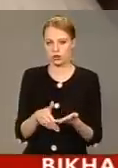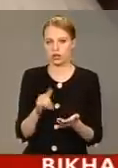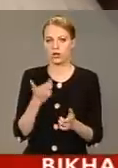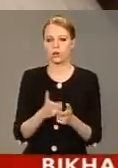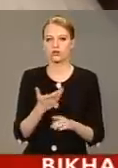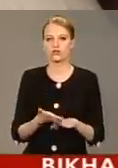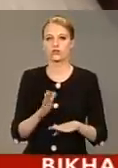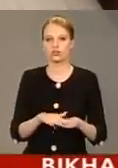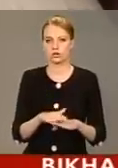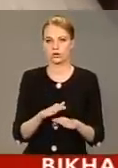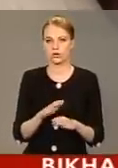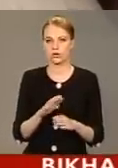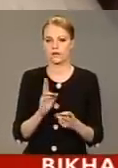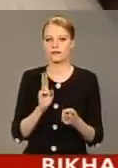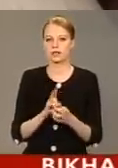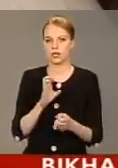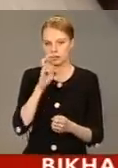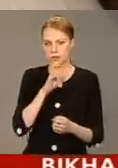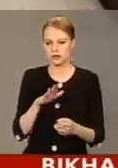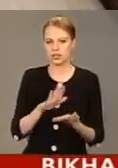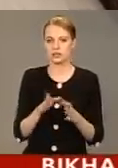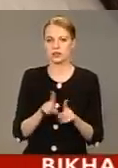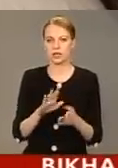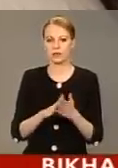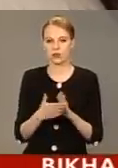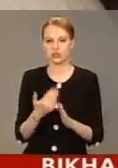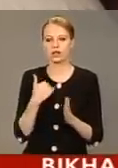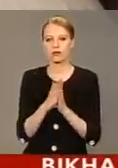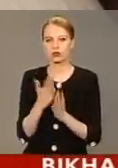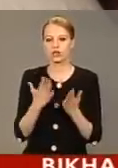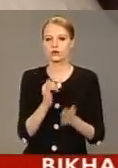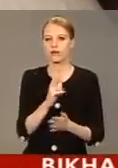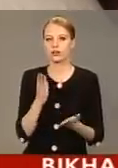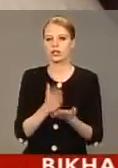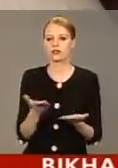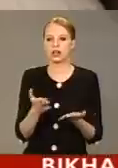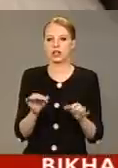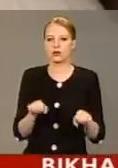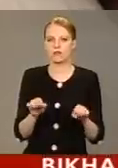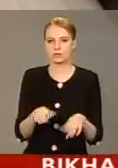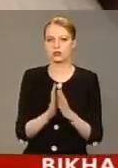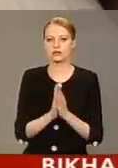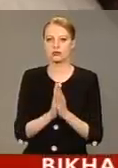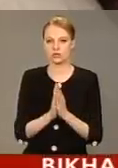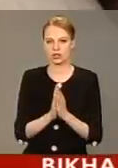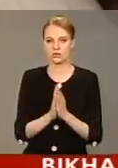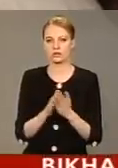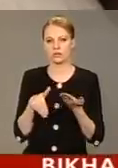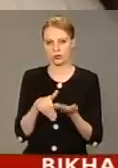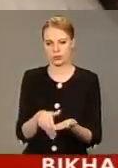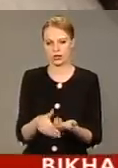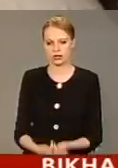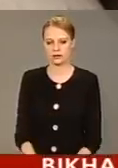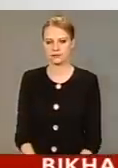дуже в стране положення, але я прошу, якщо у кого-то є якась можливість, пожалуйста,